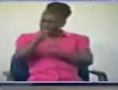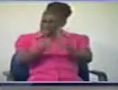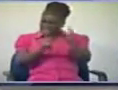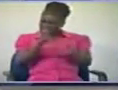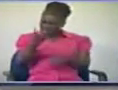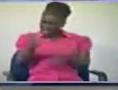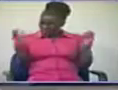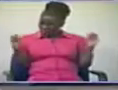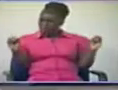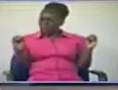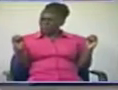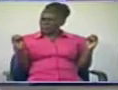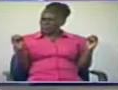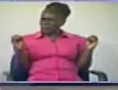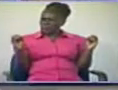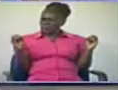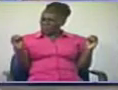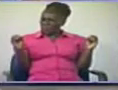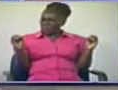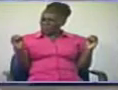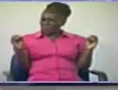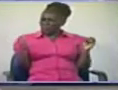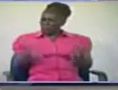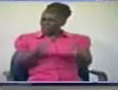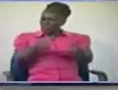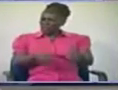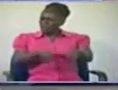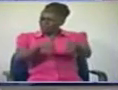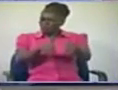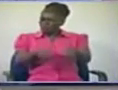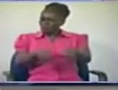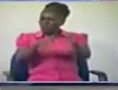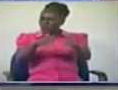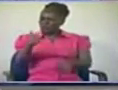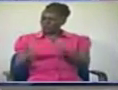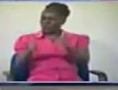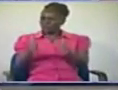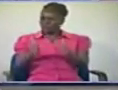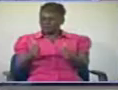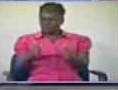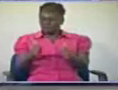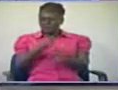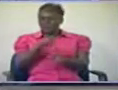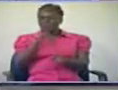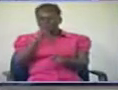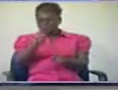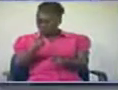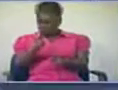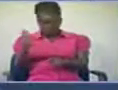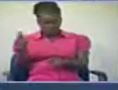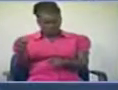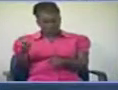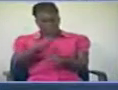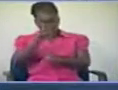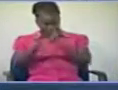National exams, what way forward? si kwamba hakuna mitihani kabisa.